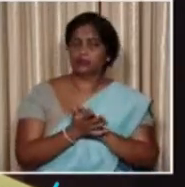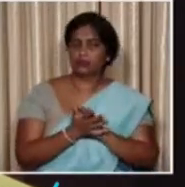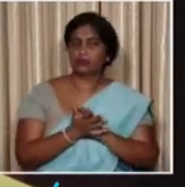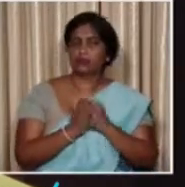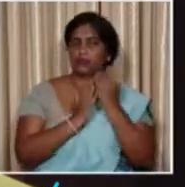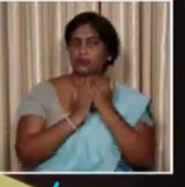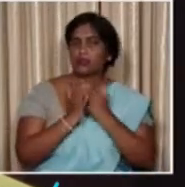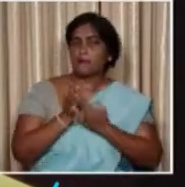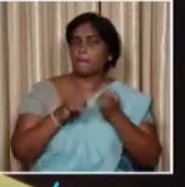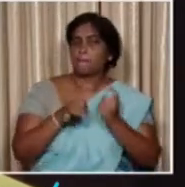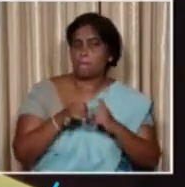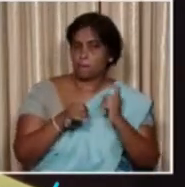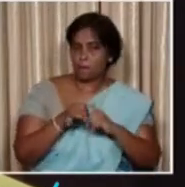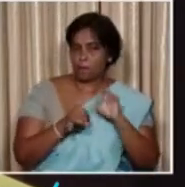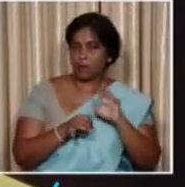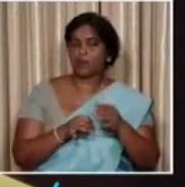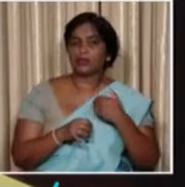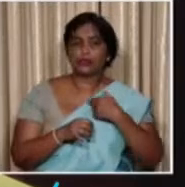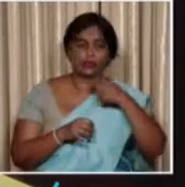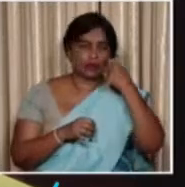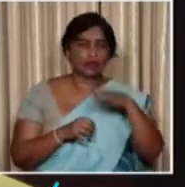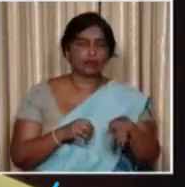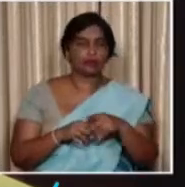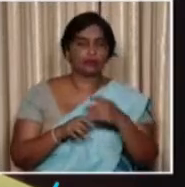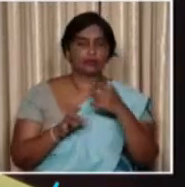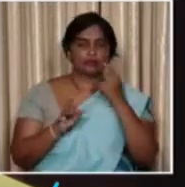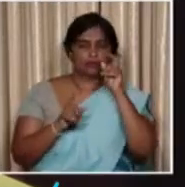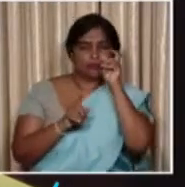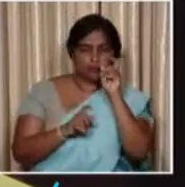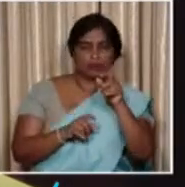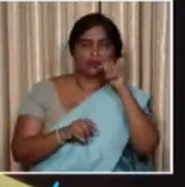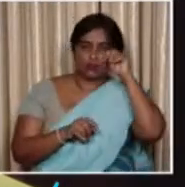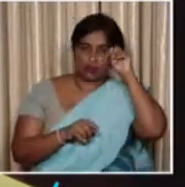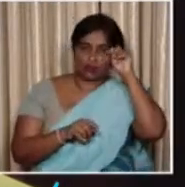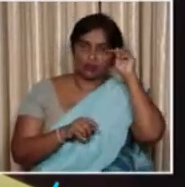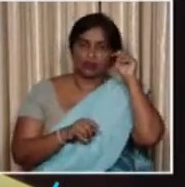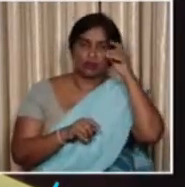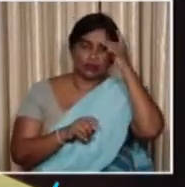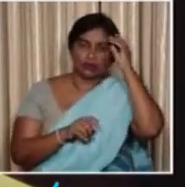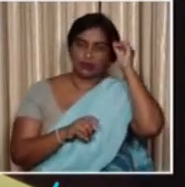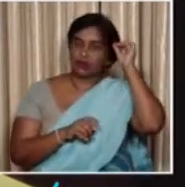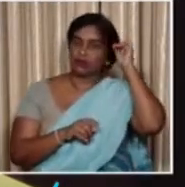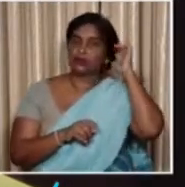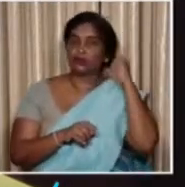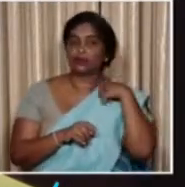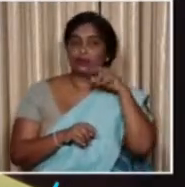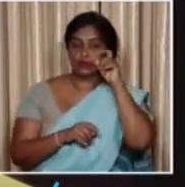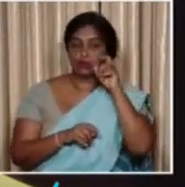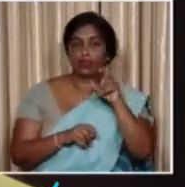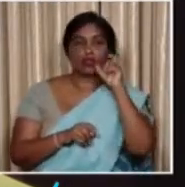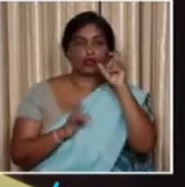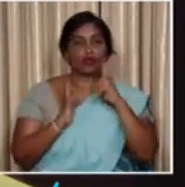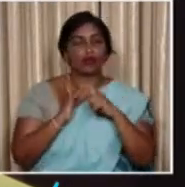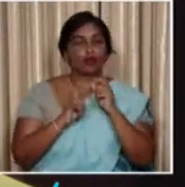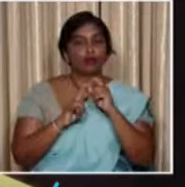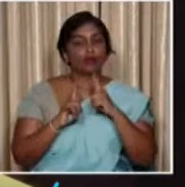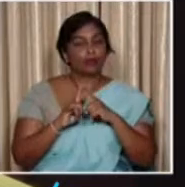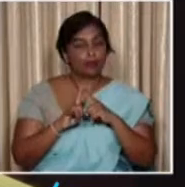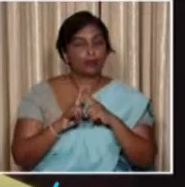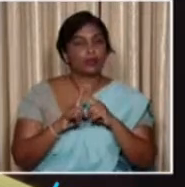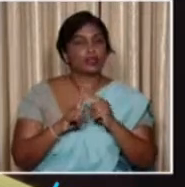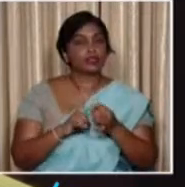කරුණු විමසීමලදී අපි දැක්ක රූප රාමුවක් ඒ රූප රාමුවේ අපි දකිනවා කෝප් එකේ